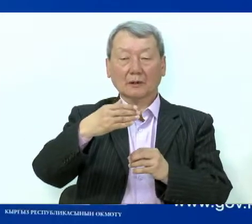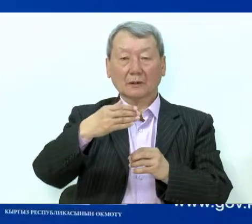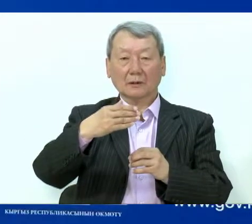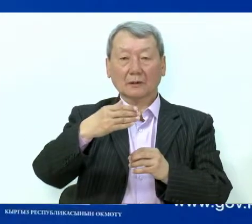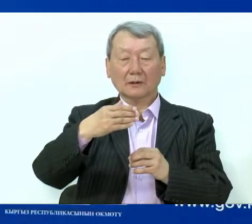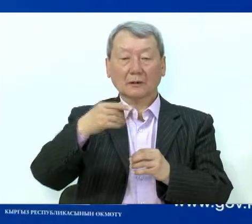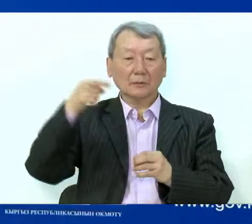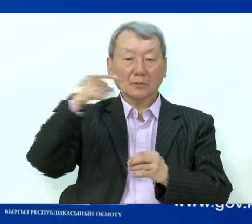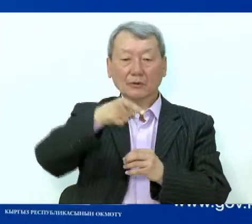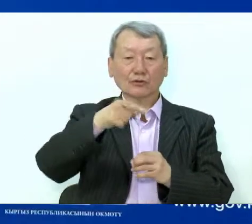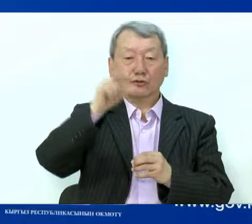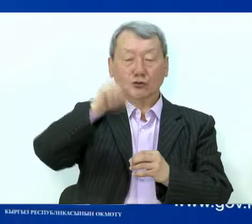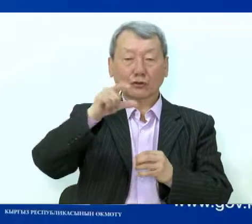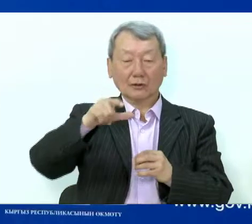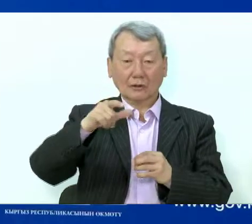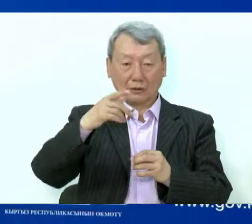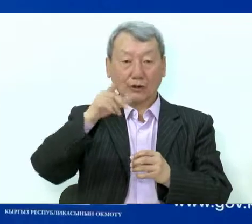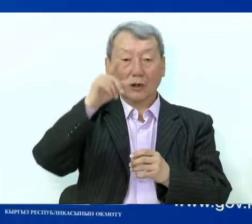1000 ашык кызматкер